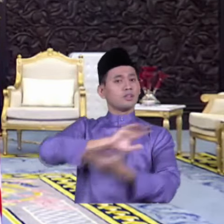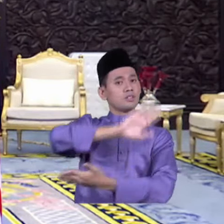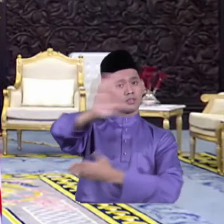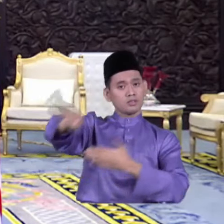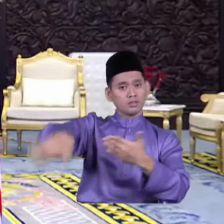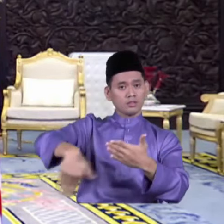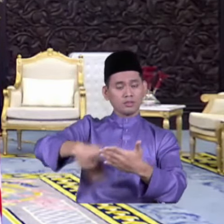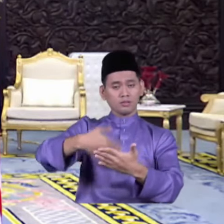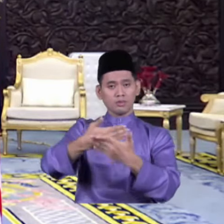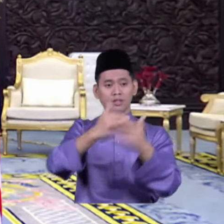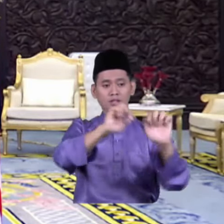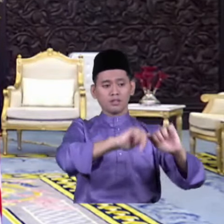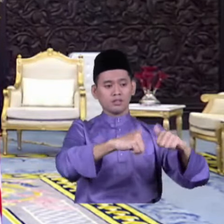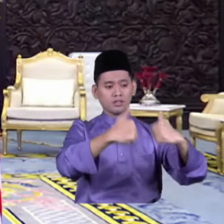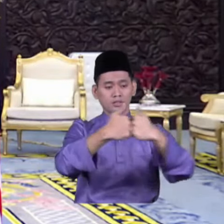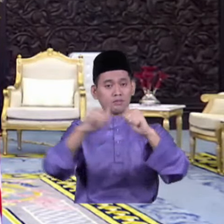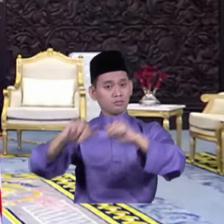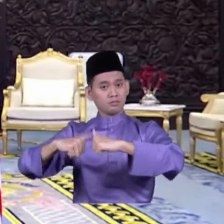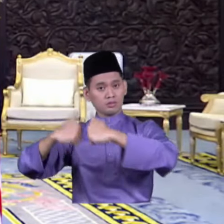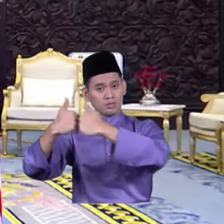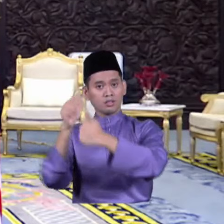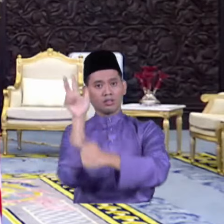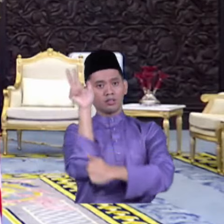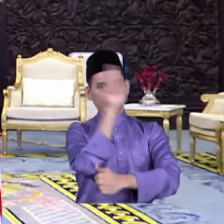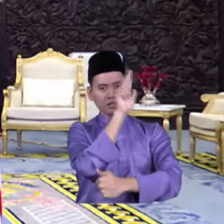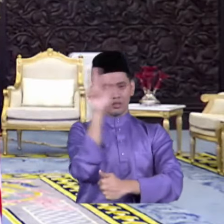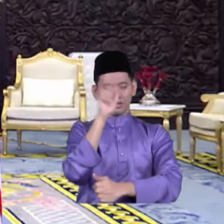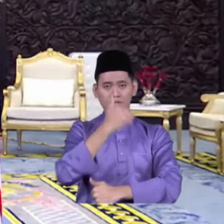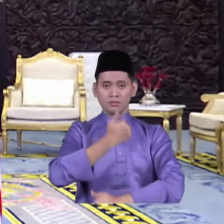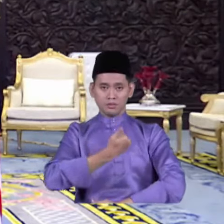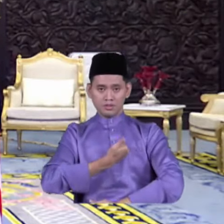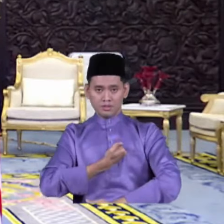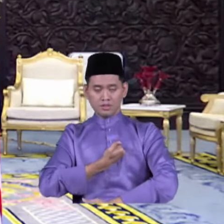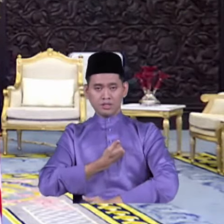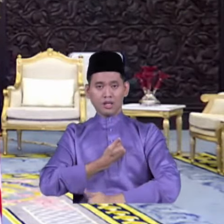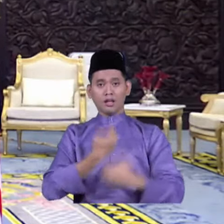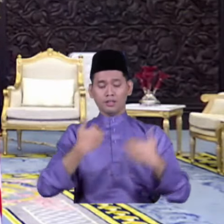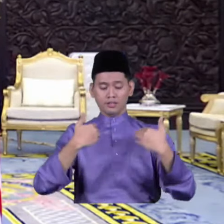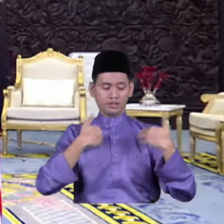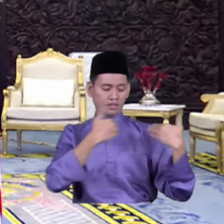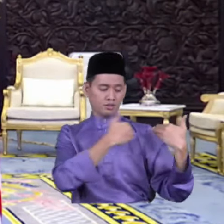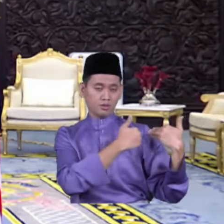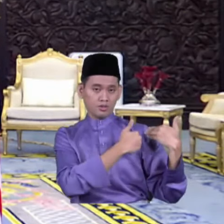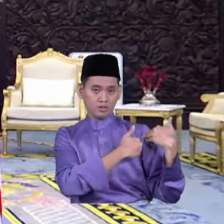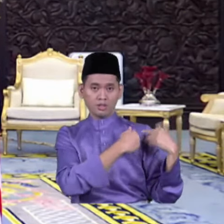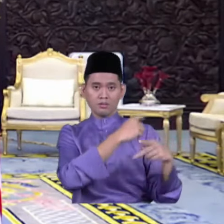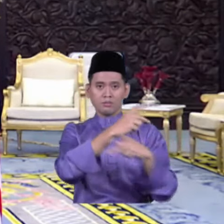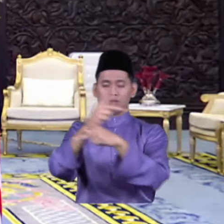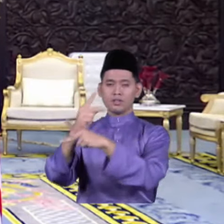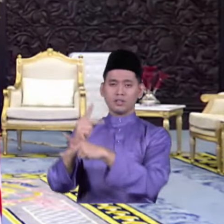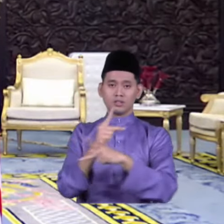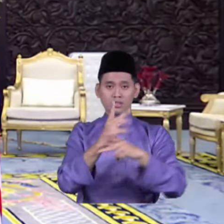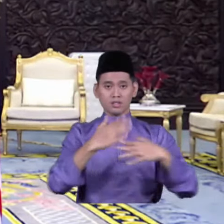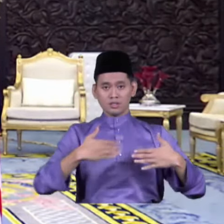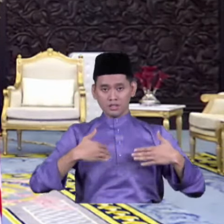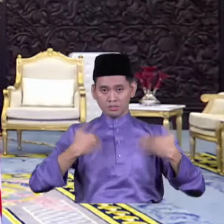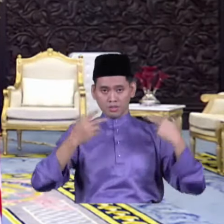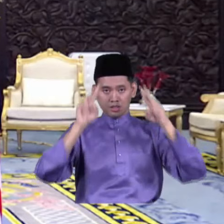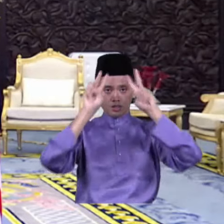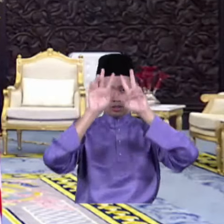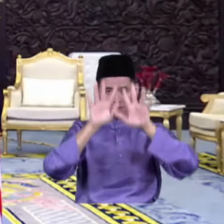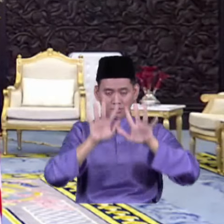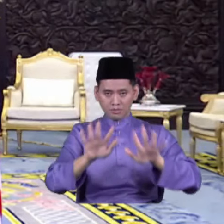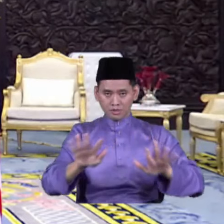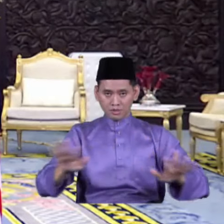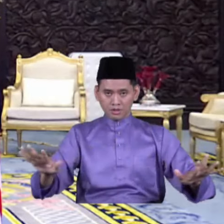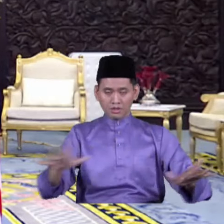semua anggota agensi kerajaan dan orang perseorangannya menggalas amanah menjaga kesejahteraan keamanan